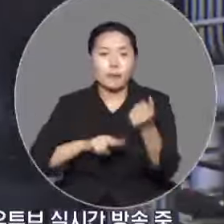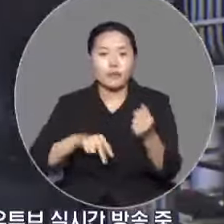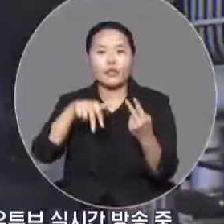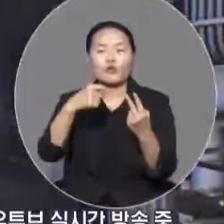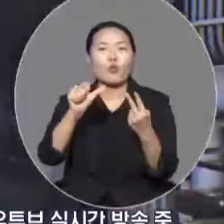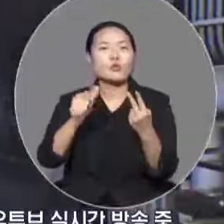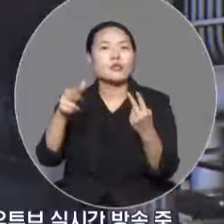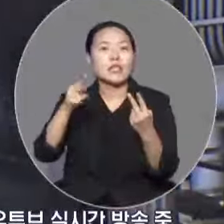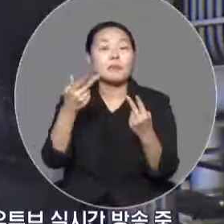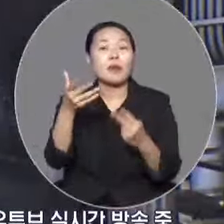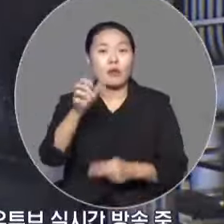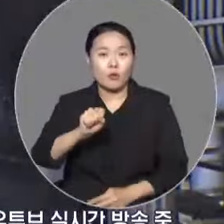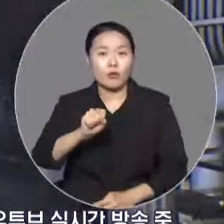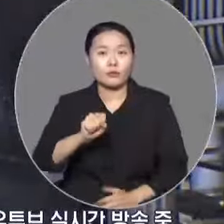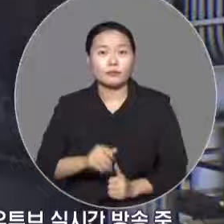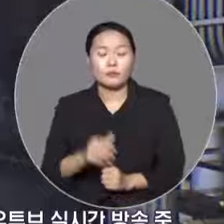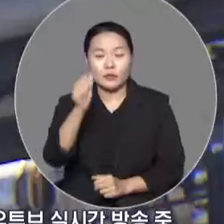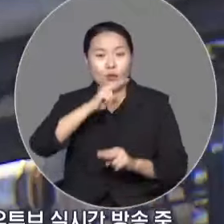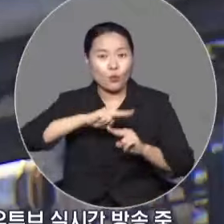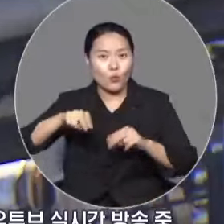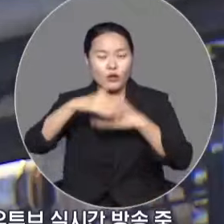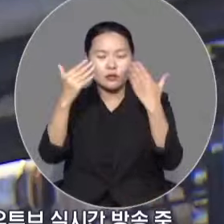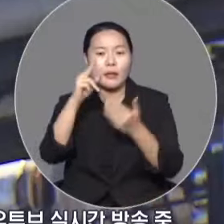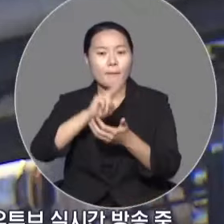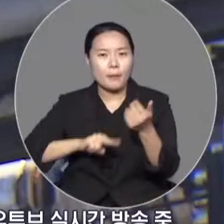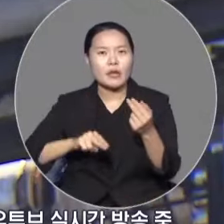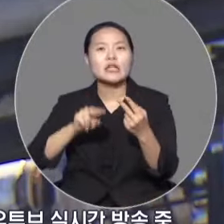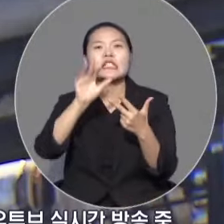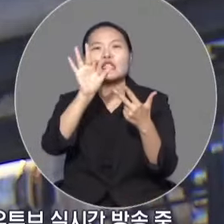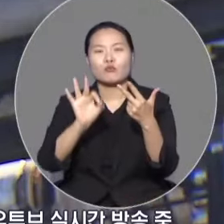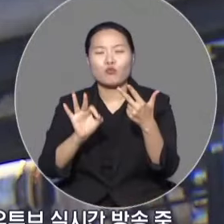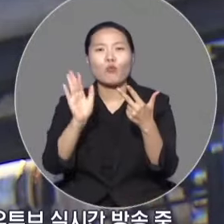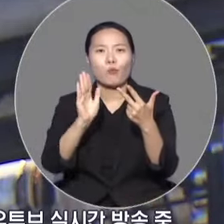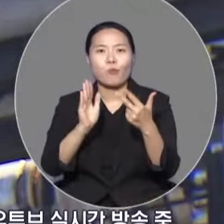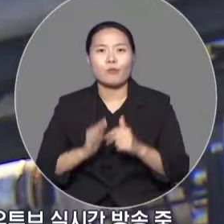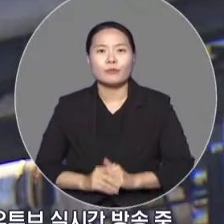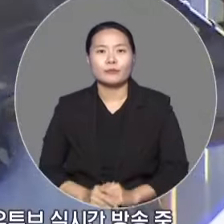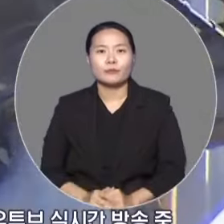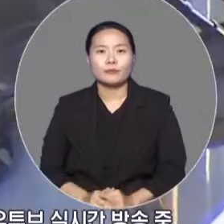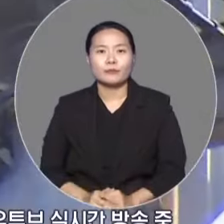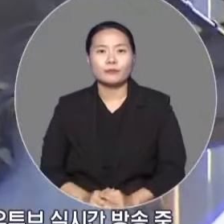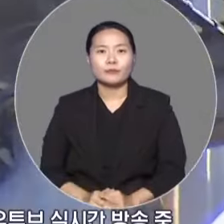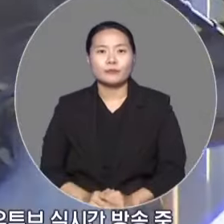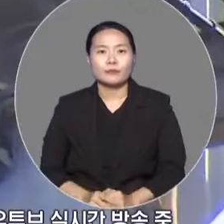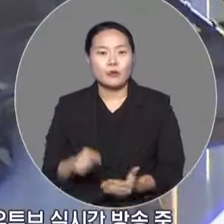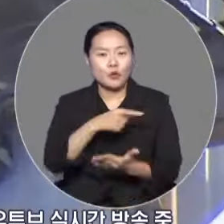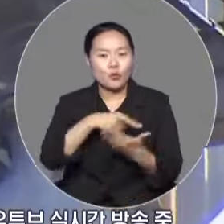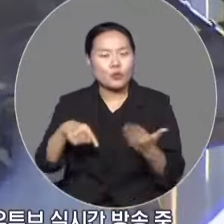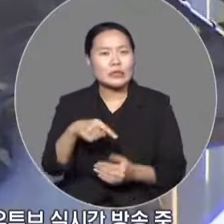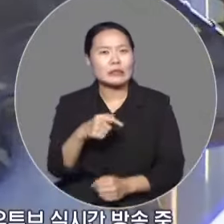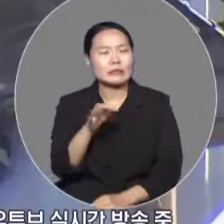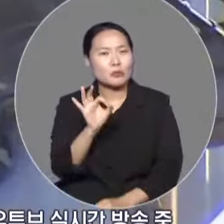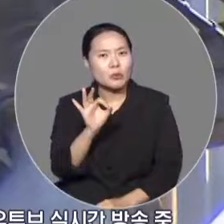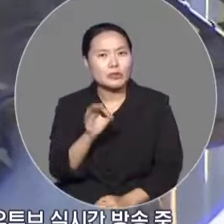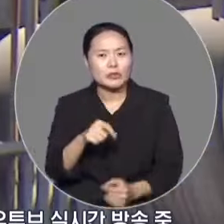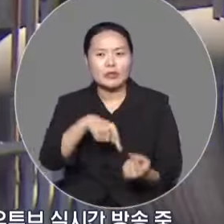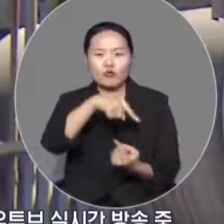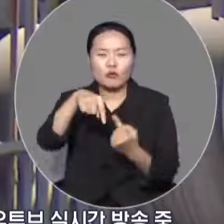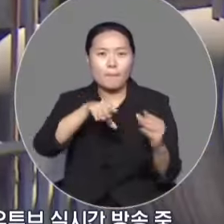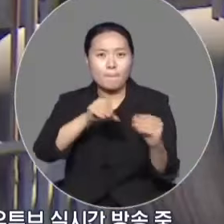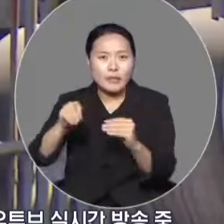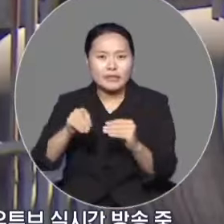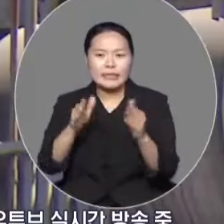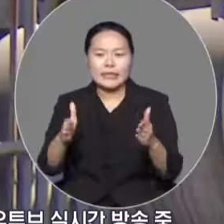2조 5,200억 원으로 SOIL 전체 매출액의 7%가량이며 손실 규모는 가동 정지 기간에